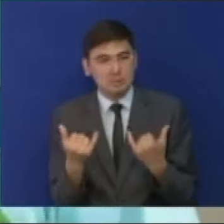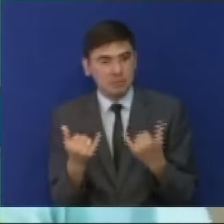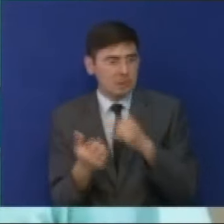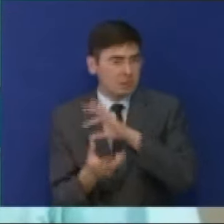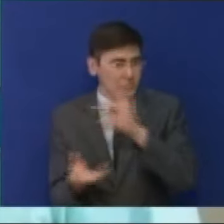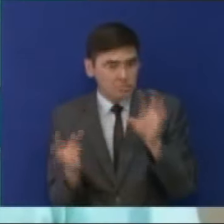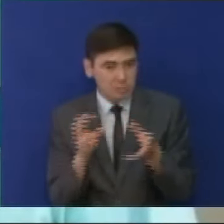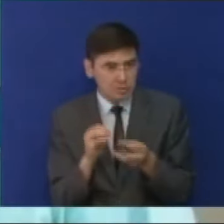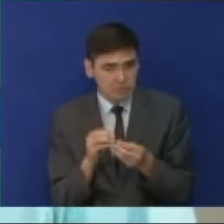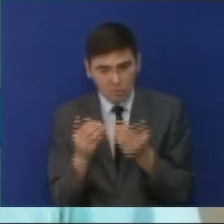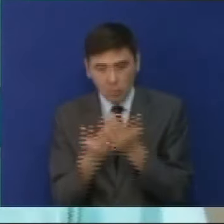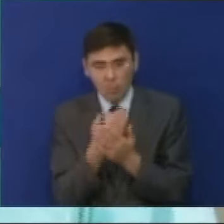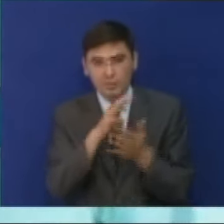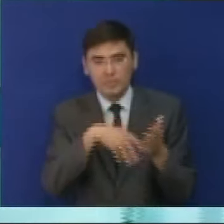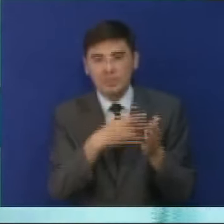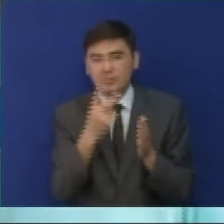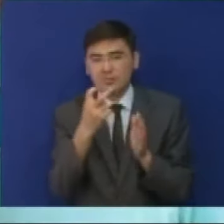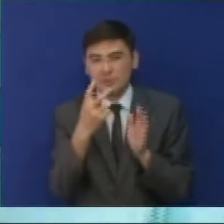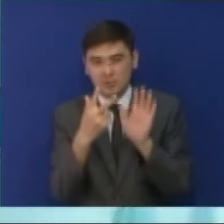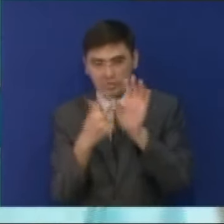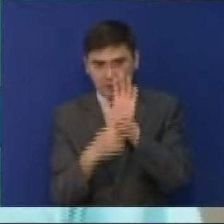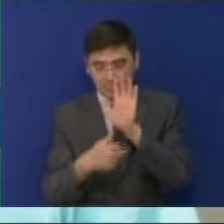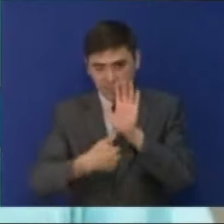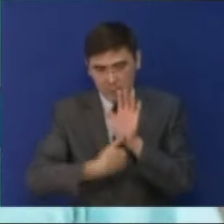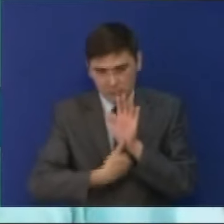получается, в новом списке